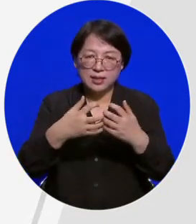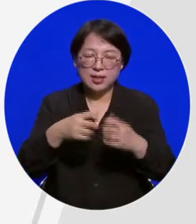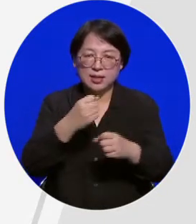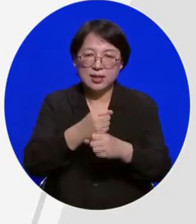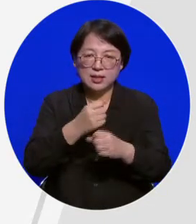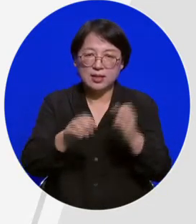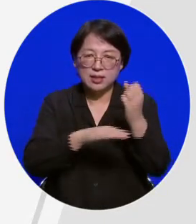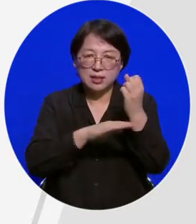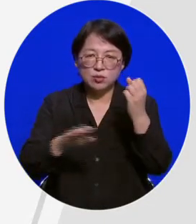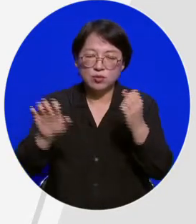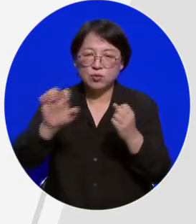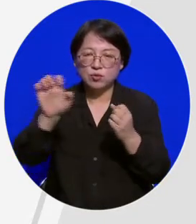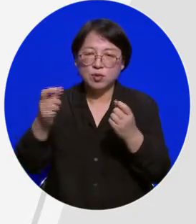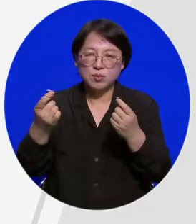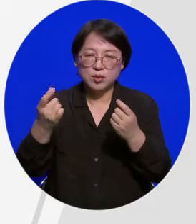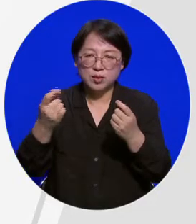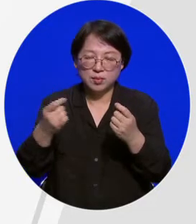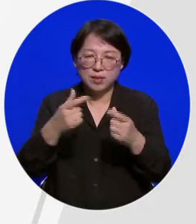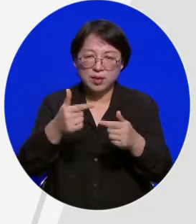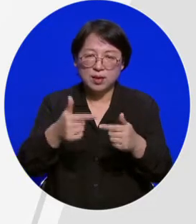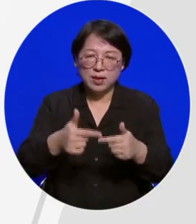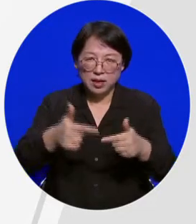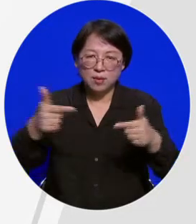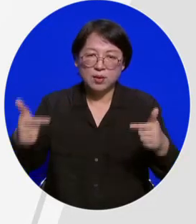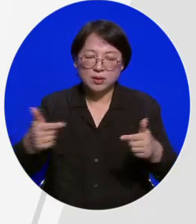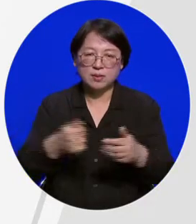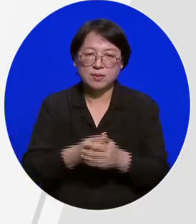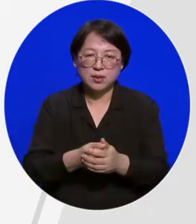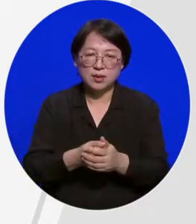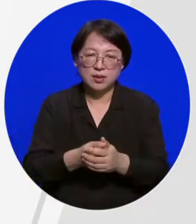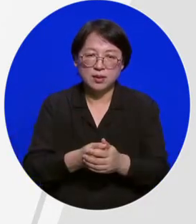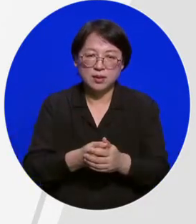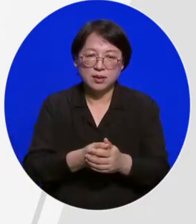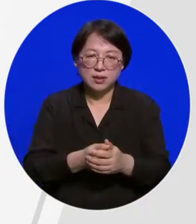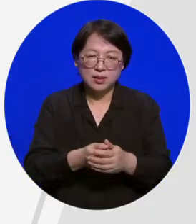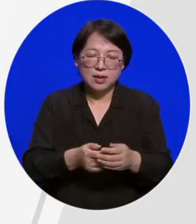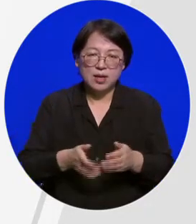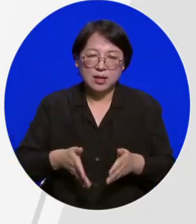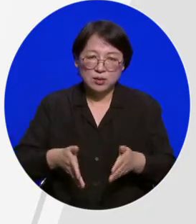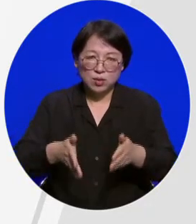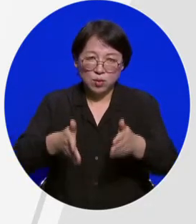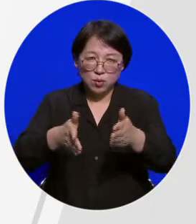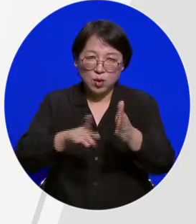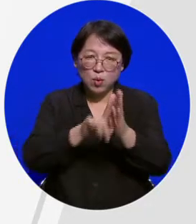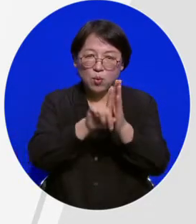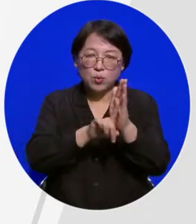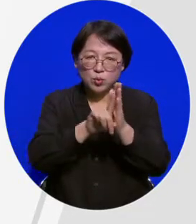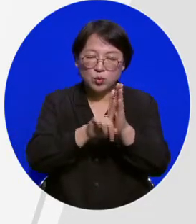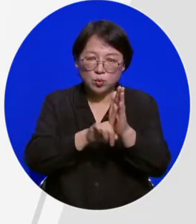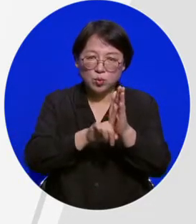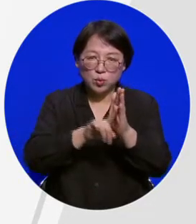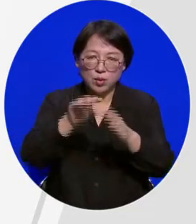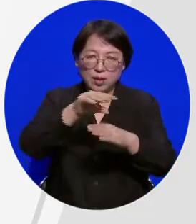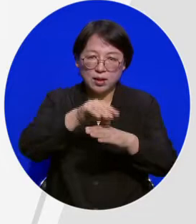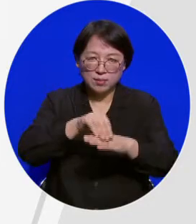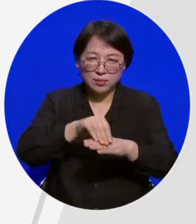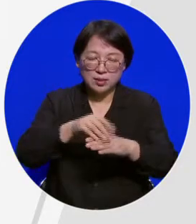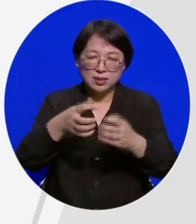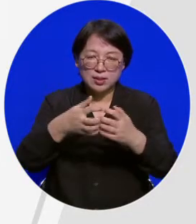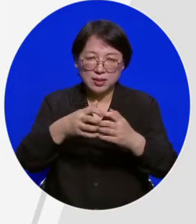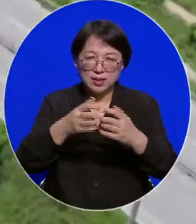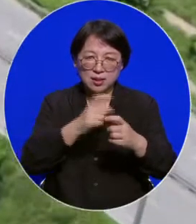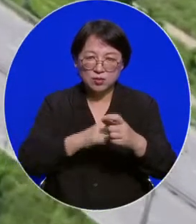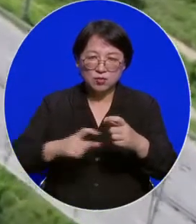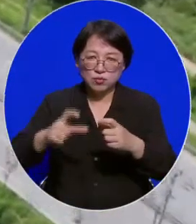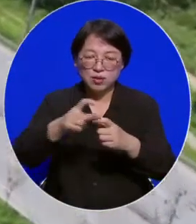수준으로 강화했습니다. 또 SRT 선로에 온도 감지 장치를 추가 설치하고 열차가 서행해야 하는 기준 온도도